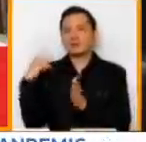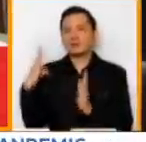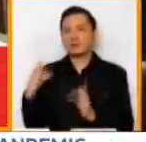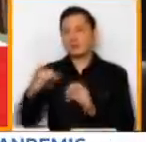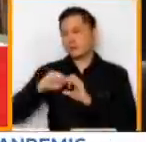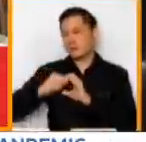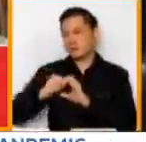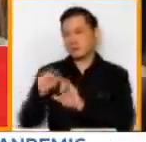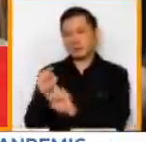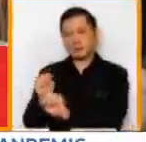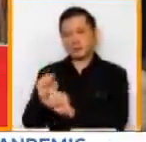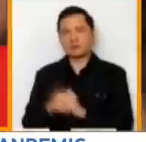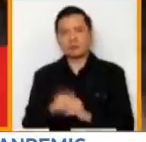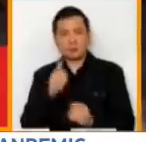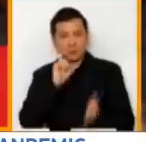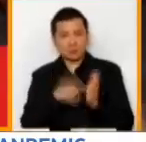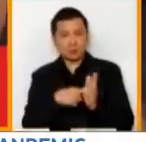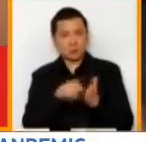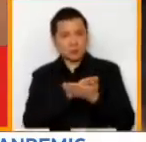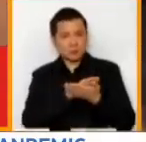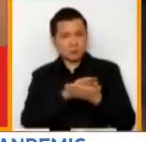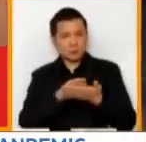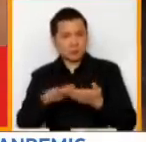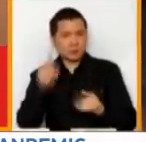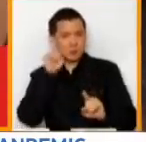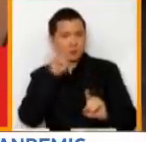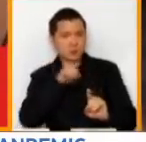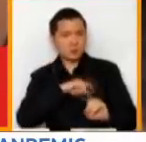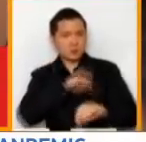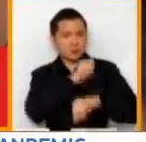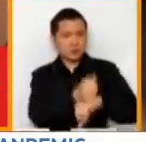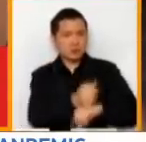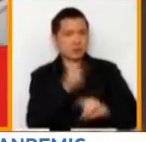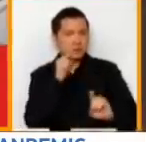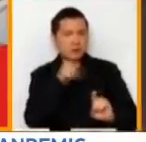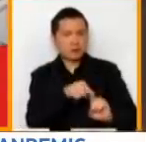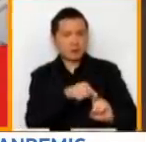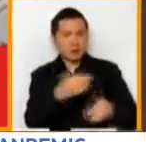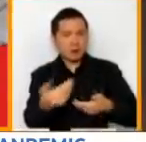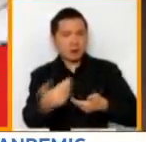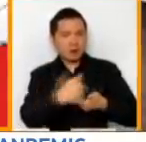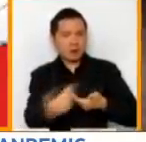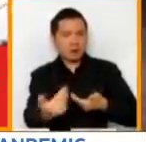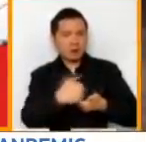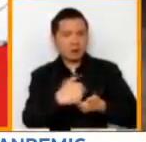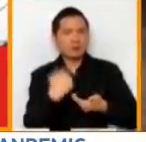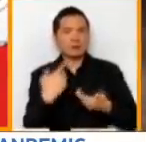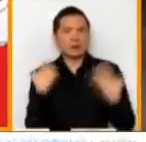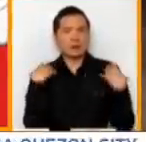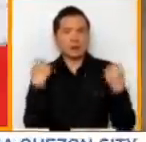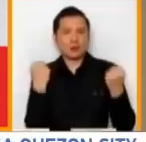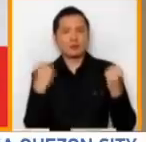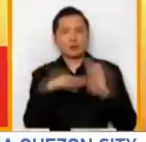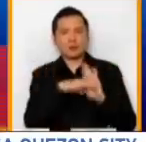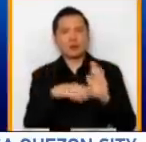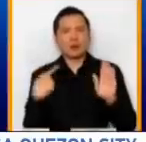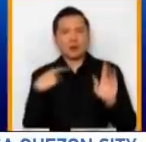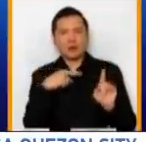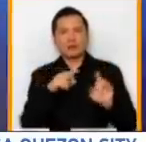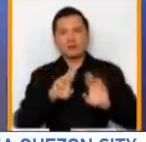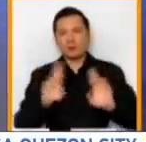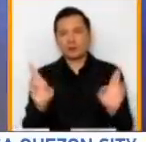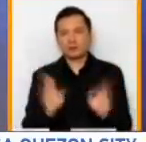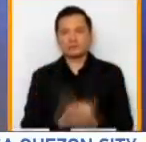na maayos ang estado ng physical setup ng buong tanggapan bilang bahagi ng health and safety protocols. Actually,